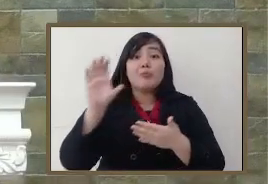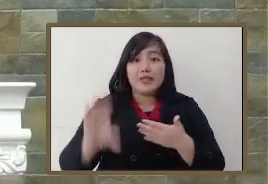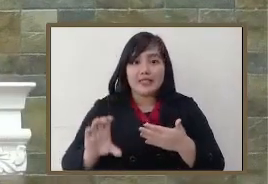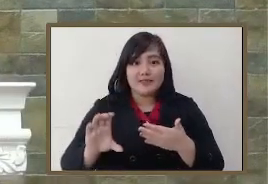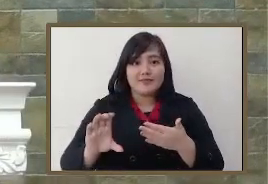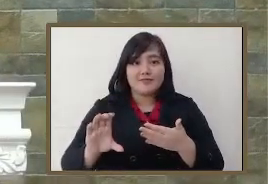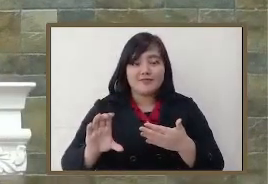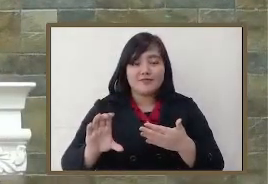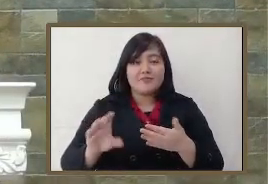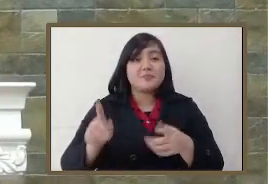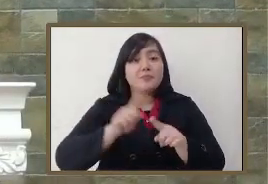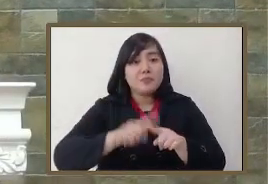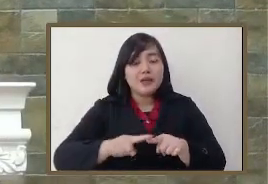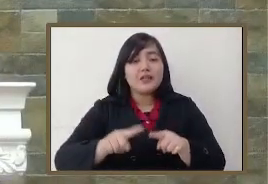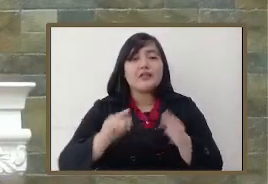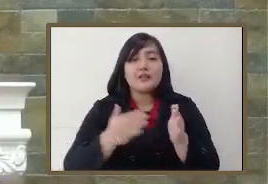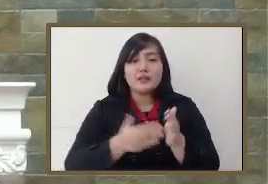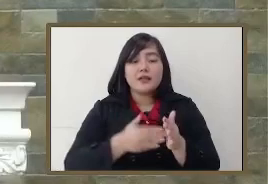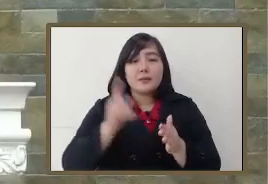pero kinakailangan niya